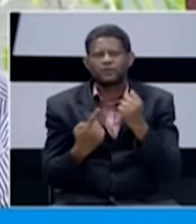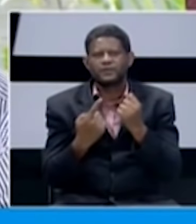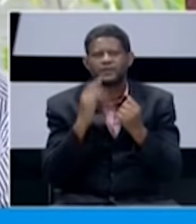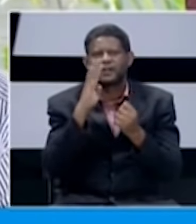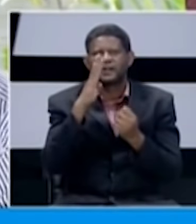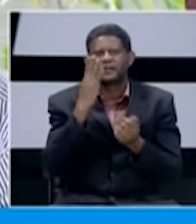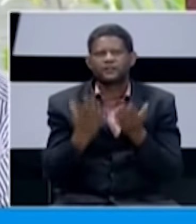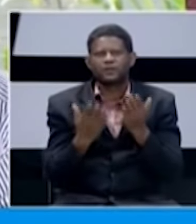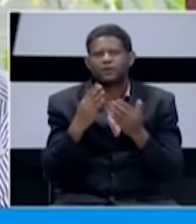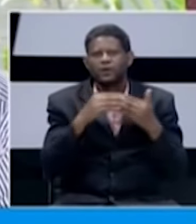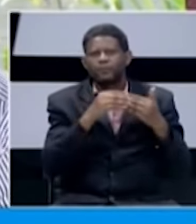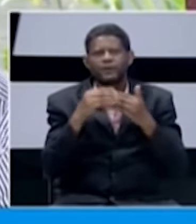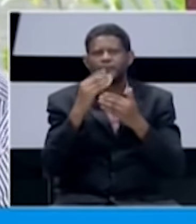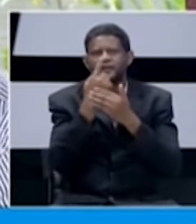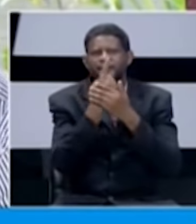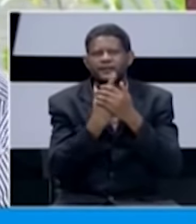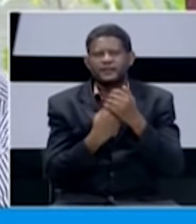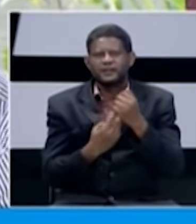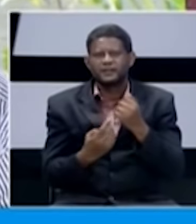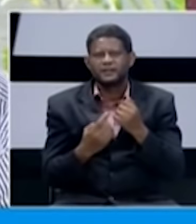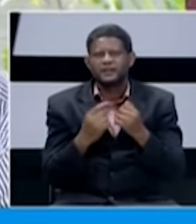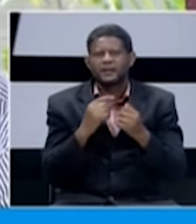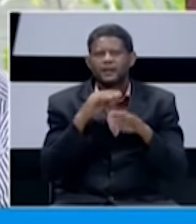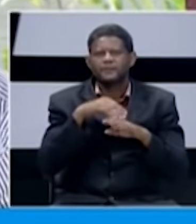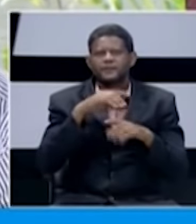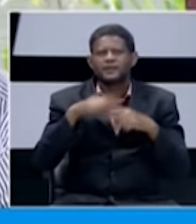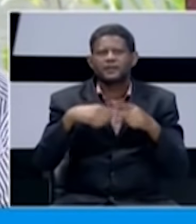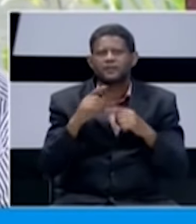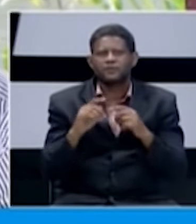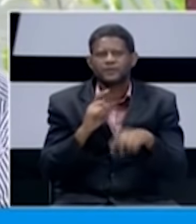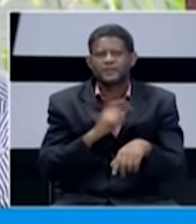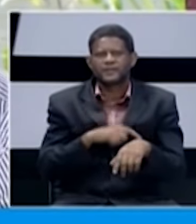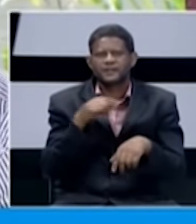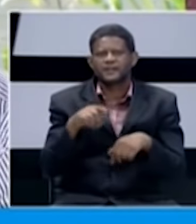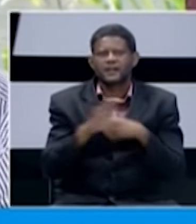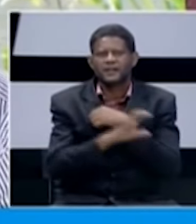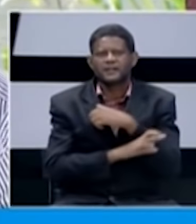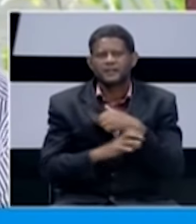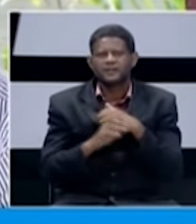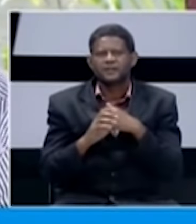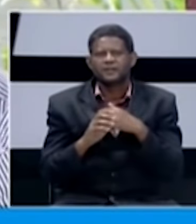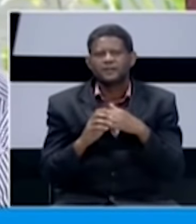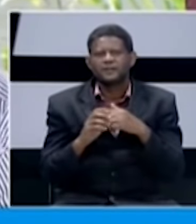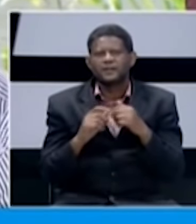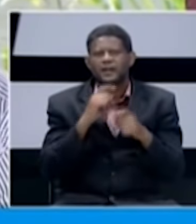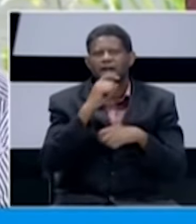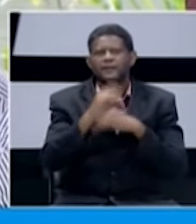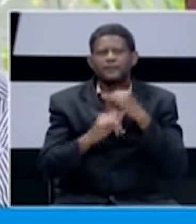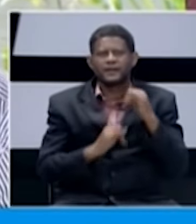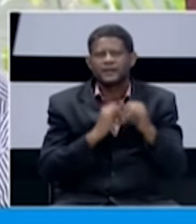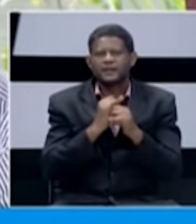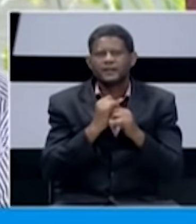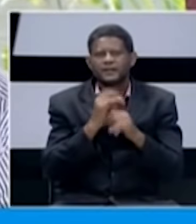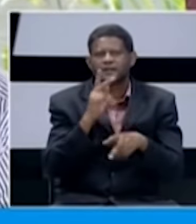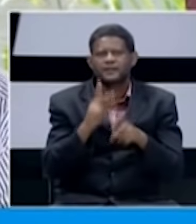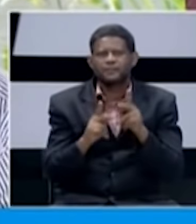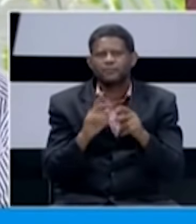4 ኪሎ ብዝወፅ መምርሒ ጥራሕ ኣብ ዝኸደሉ ግዜ እዛ ሃገር እዚኣ ዋላ ዓለምለኸ ማሕበረሰብ